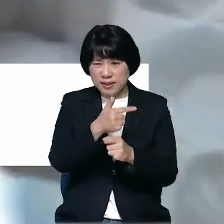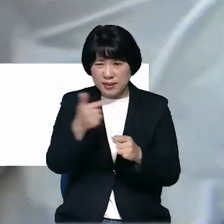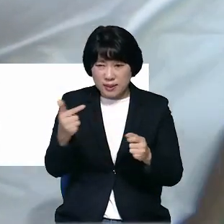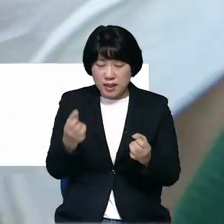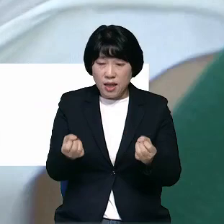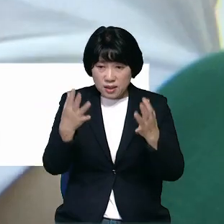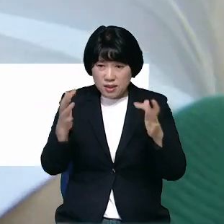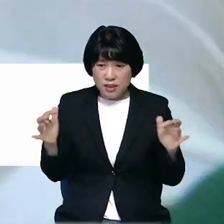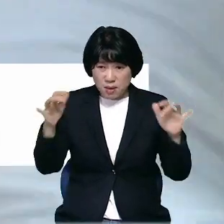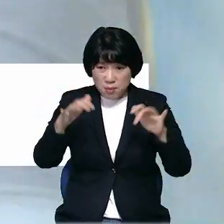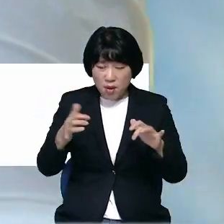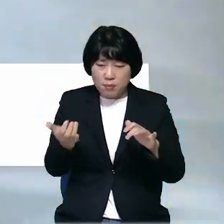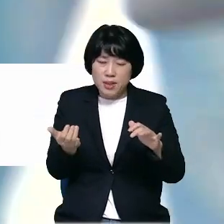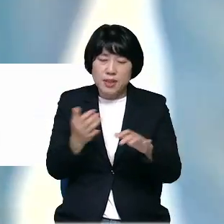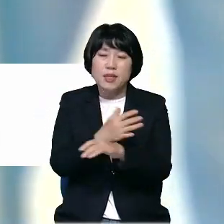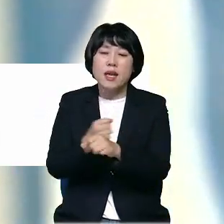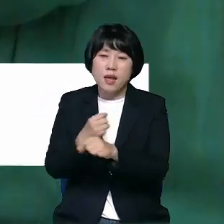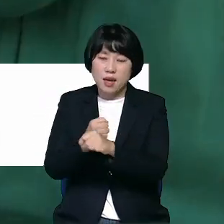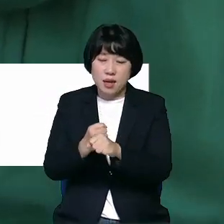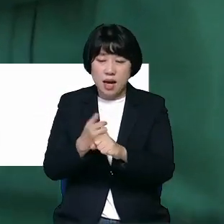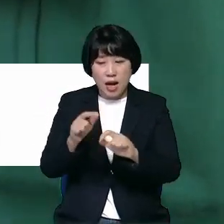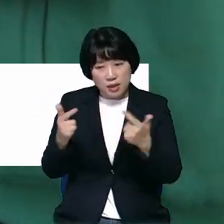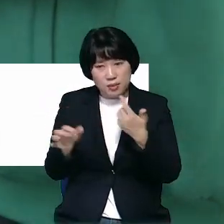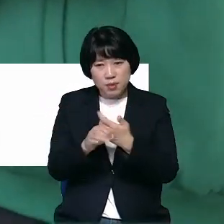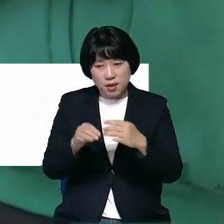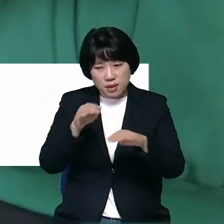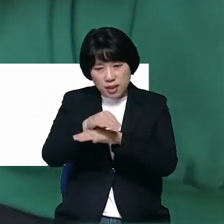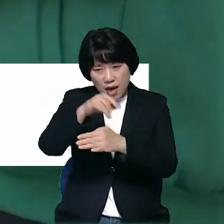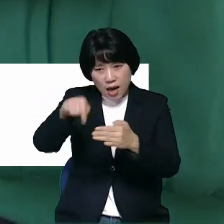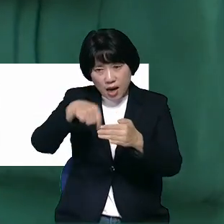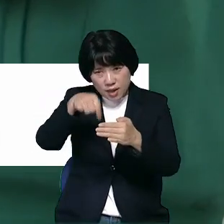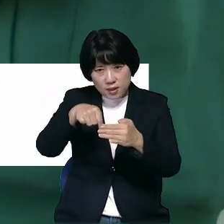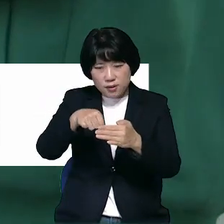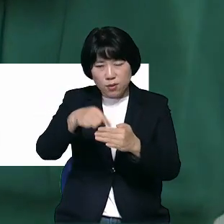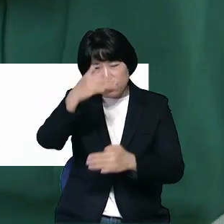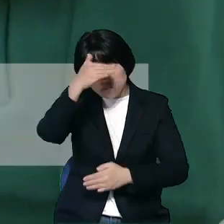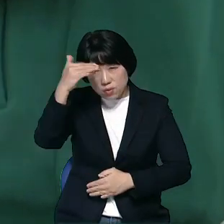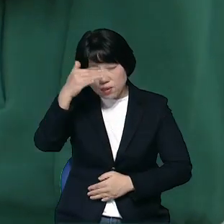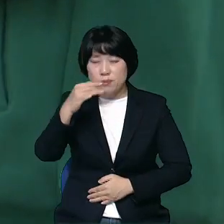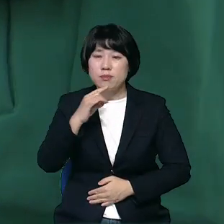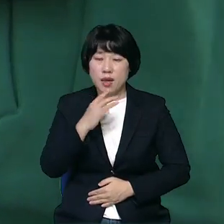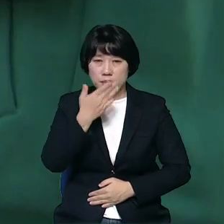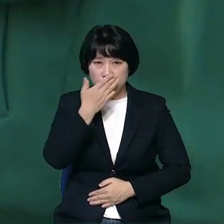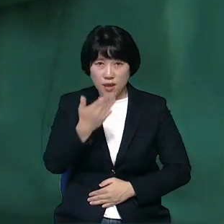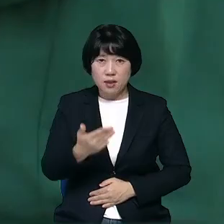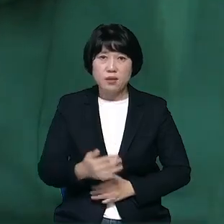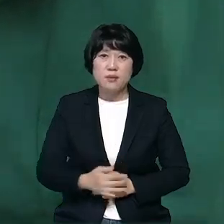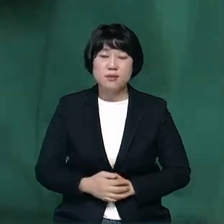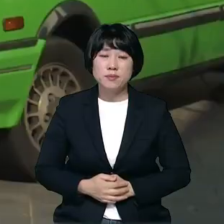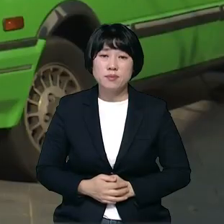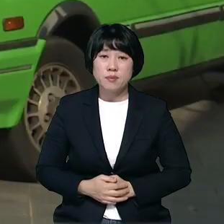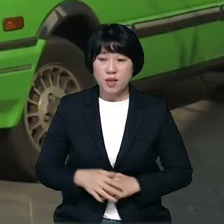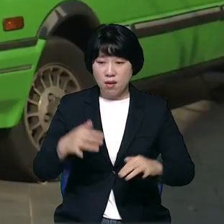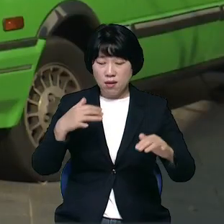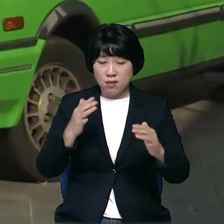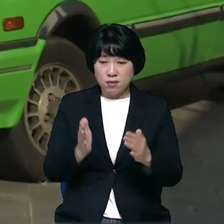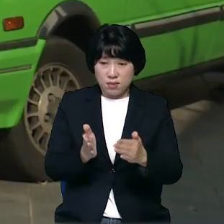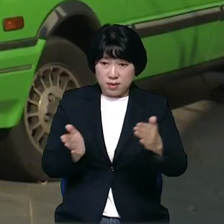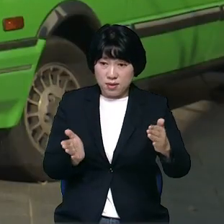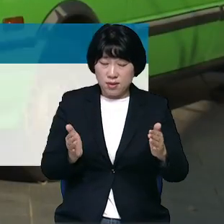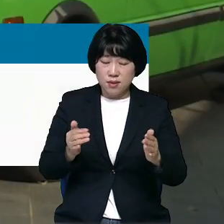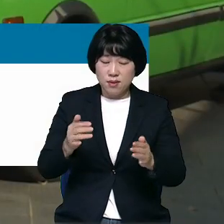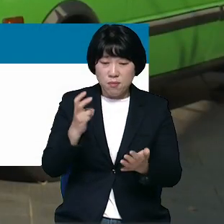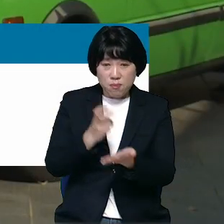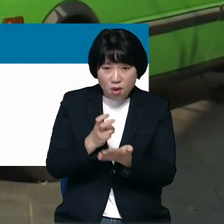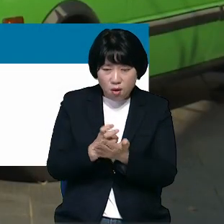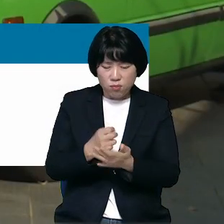행사는 사전 예약을 받거나 차 안에서 공연을 관람하는 비대면 프로그램도 마련됐습니다. 거리두기 등